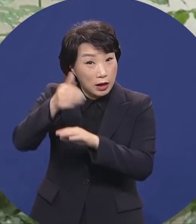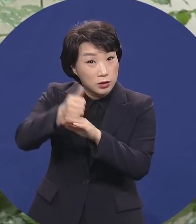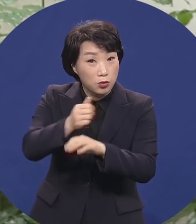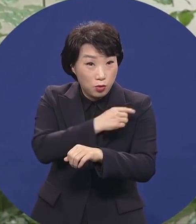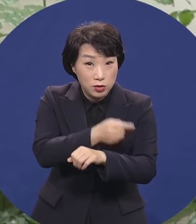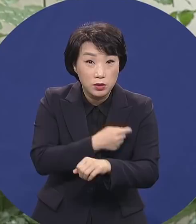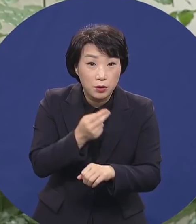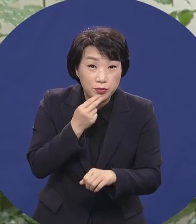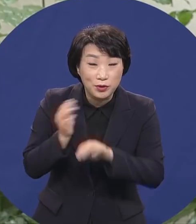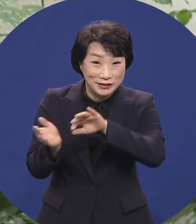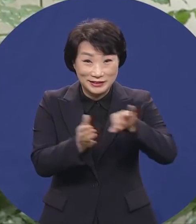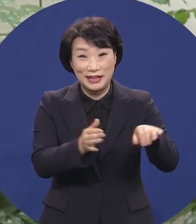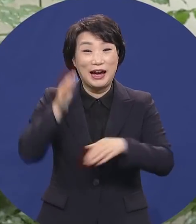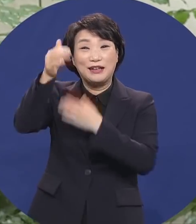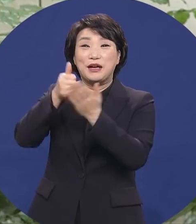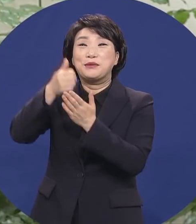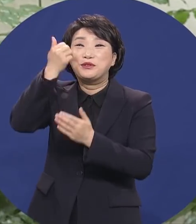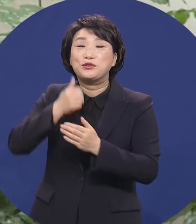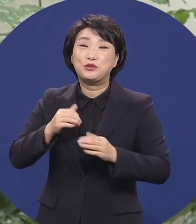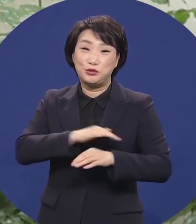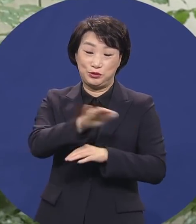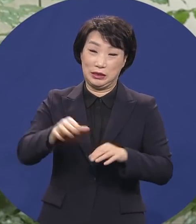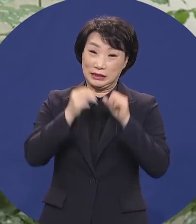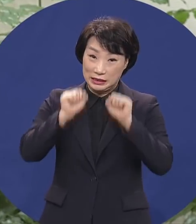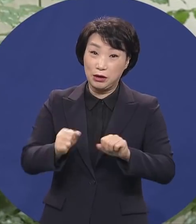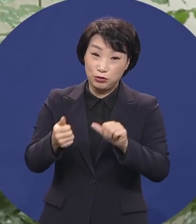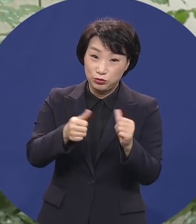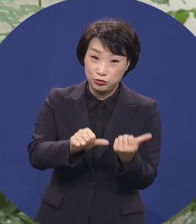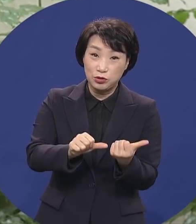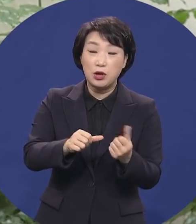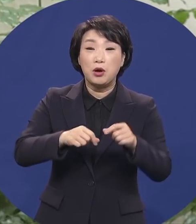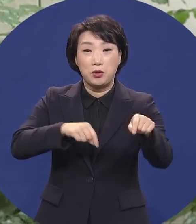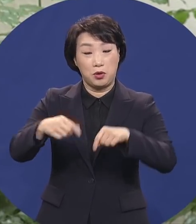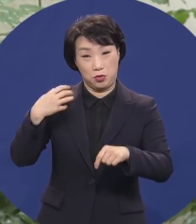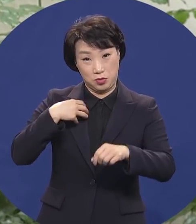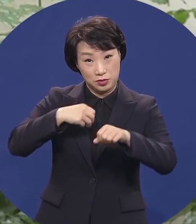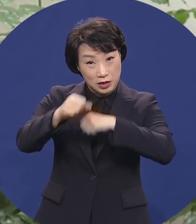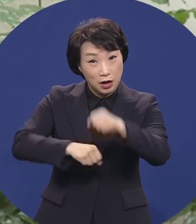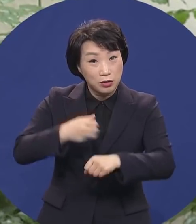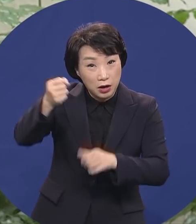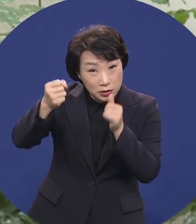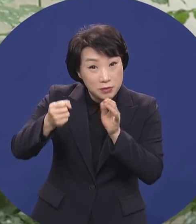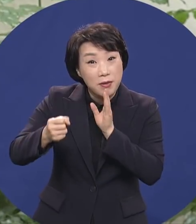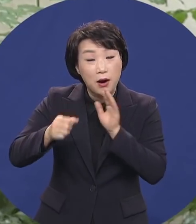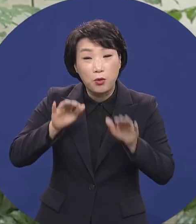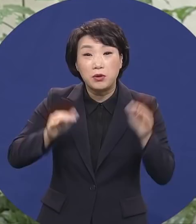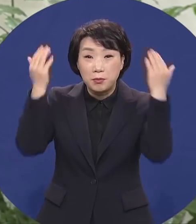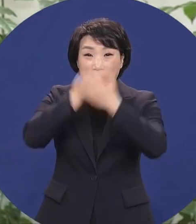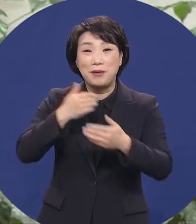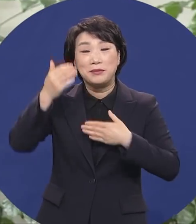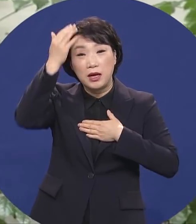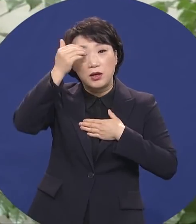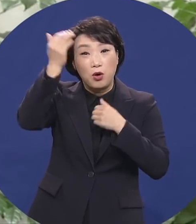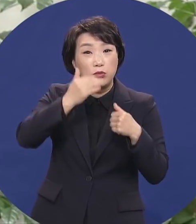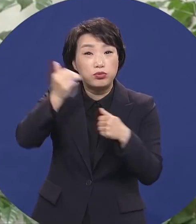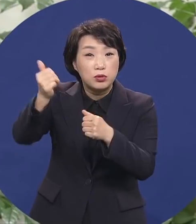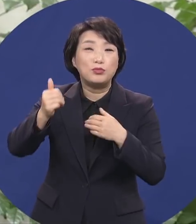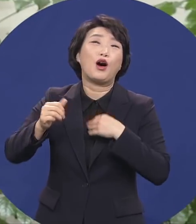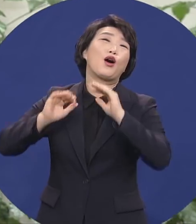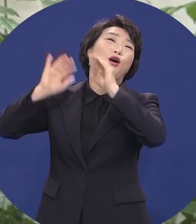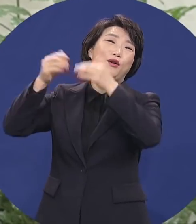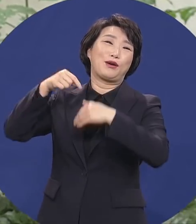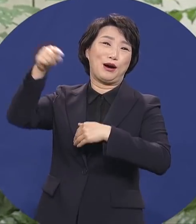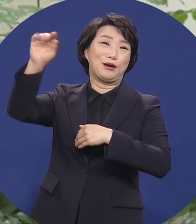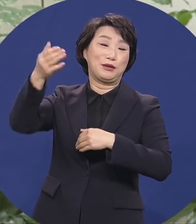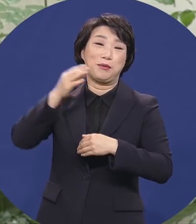자유하게 주관하시는 분이요. 그리고 오늘 내 영혼 부르면 가야 되고, 예, 자유한